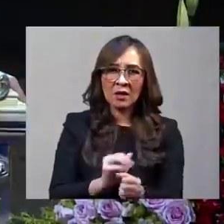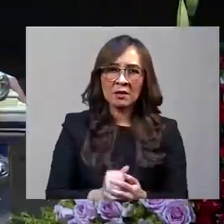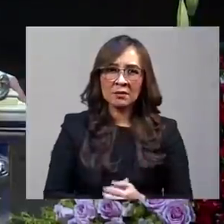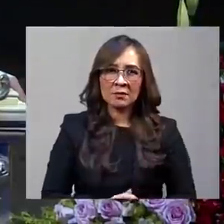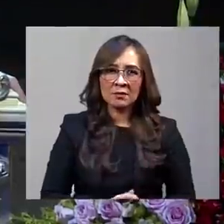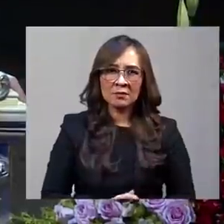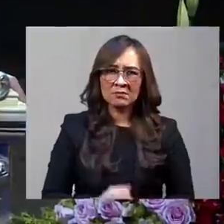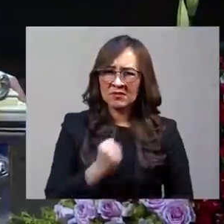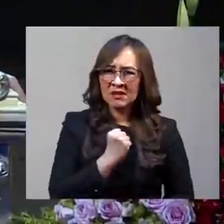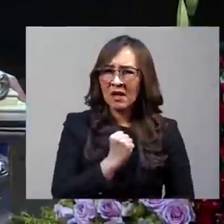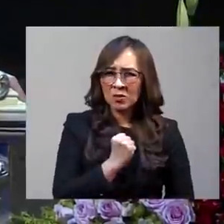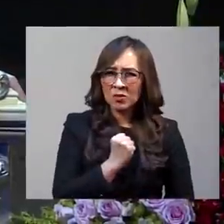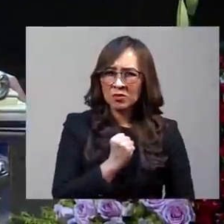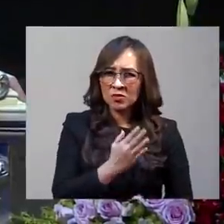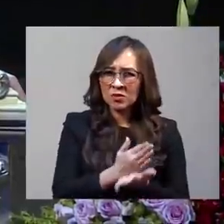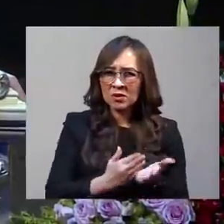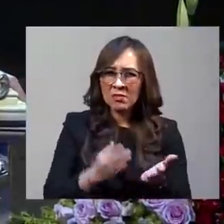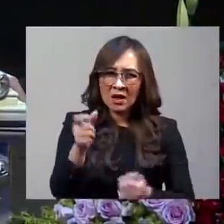Memang menakutkan buat sebagian orang.